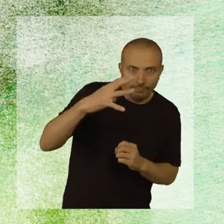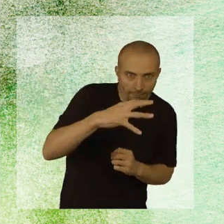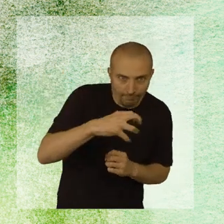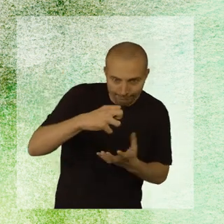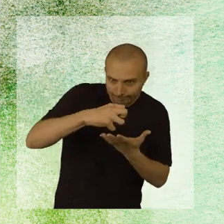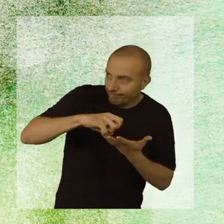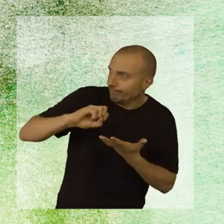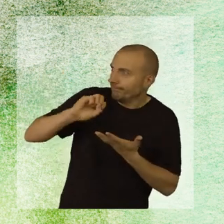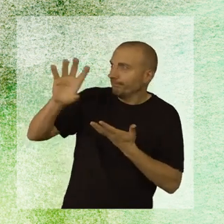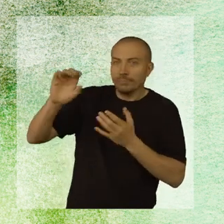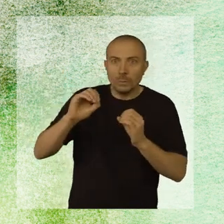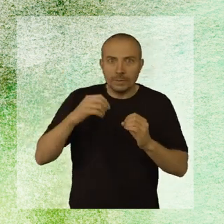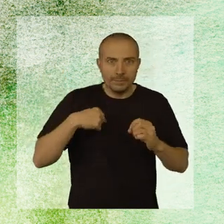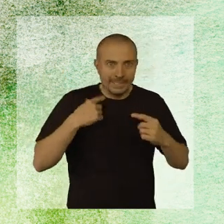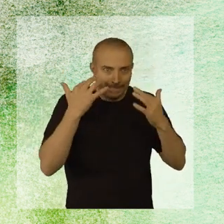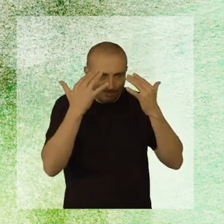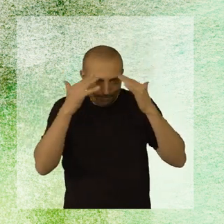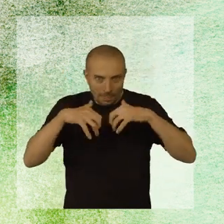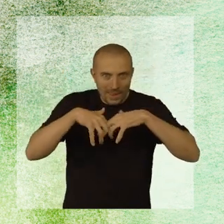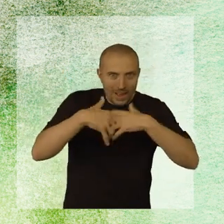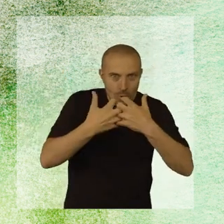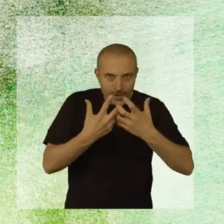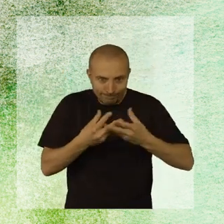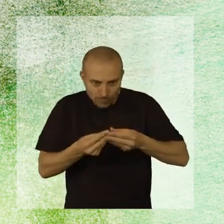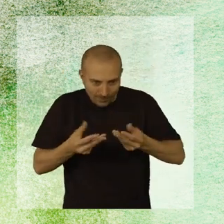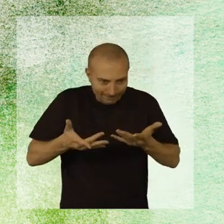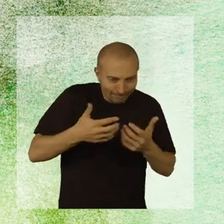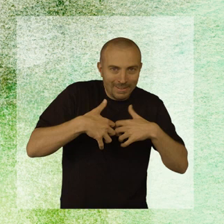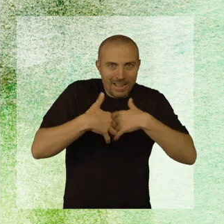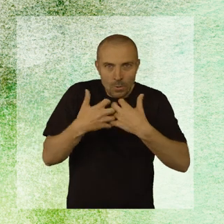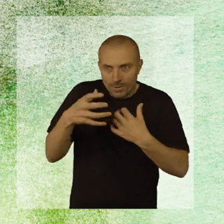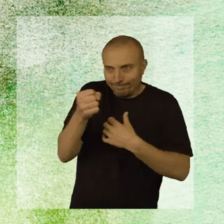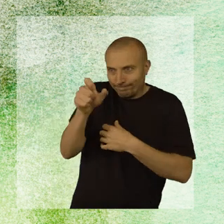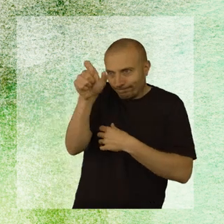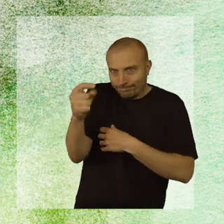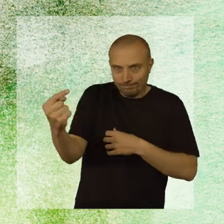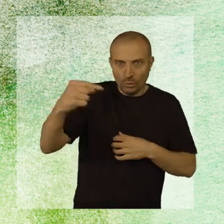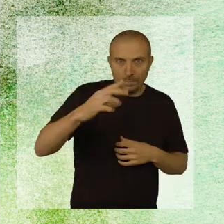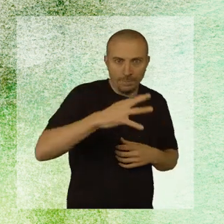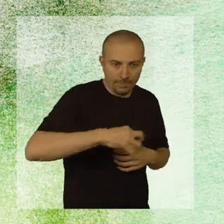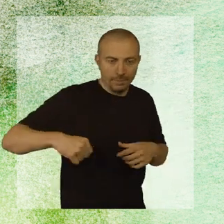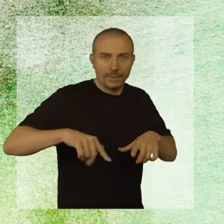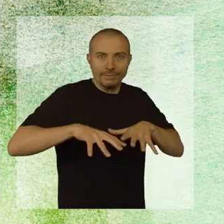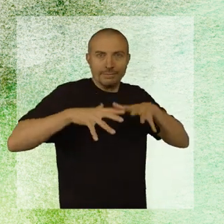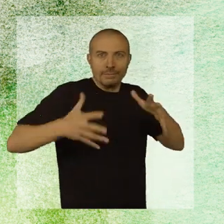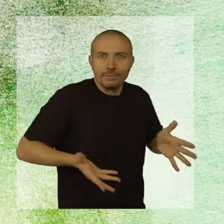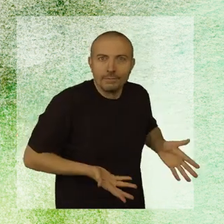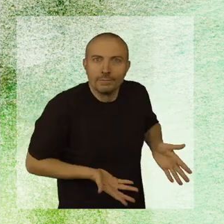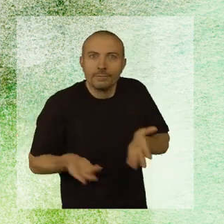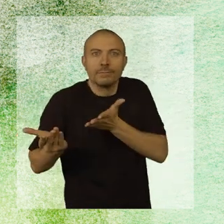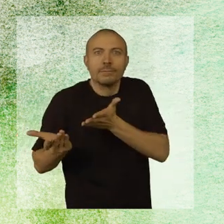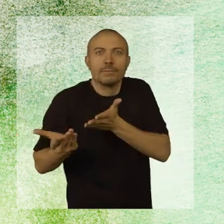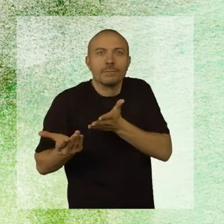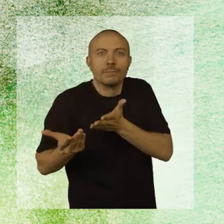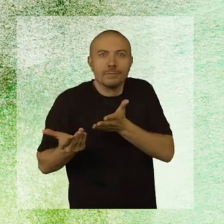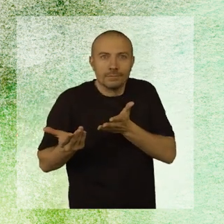après. On est obligé de chercher encore des moyens pour que quelqu'un puisse venir